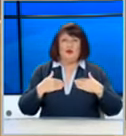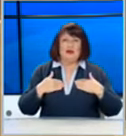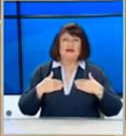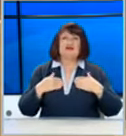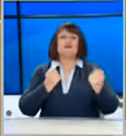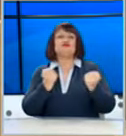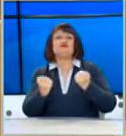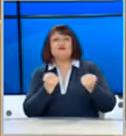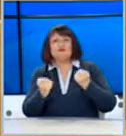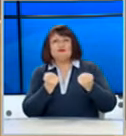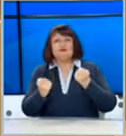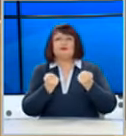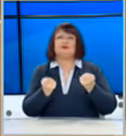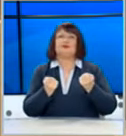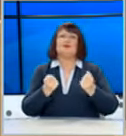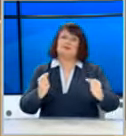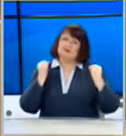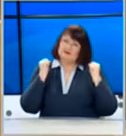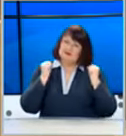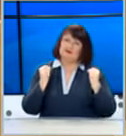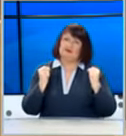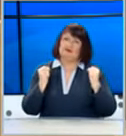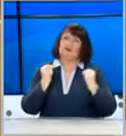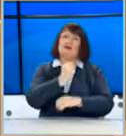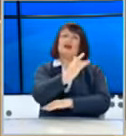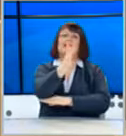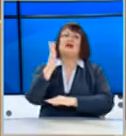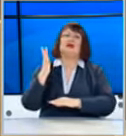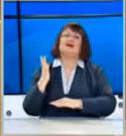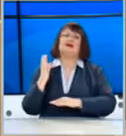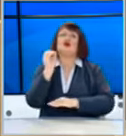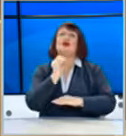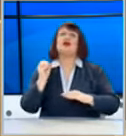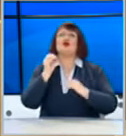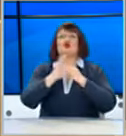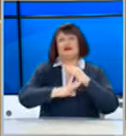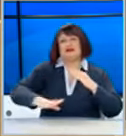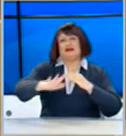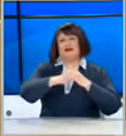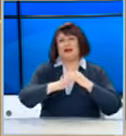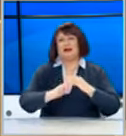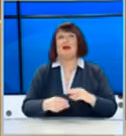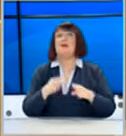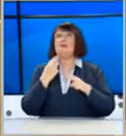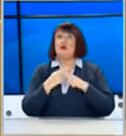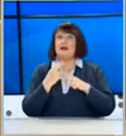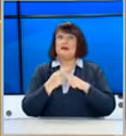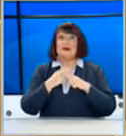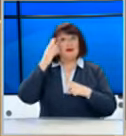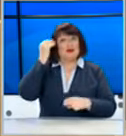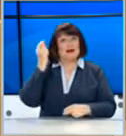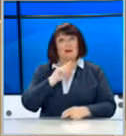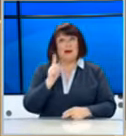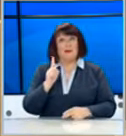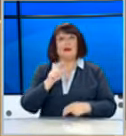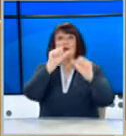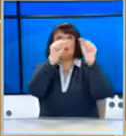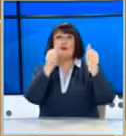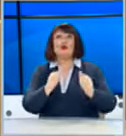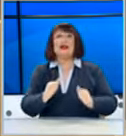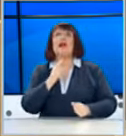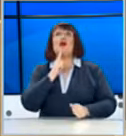διαχείρισης και ανθεκτικότητας δασικών οικοσυστημάτων. Είναι σημαντικό να μην ξεχνάμε μοντέλα όπως αυτά του